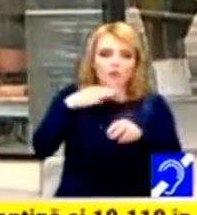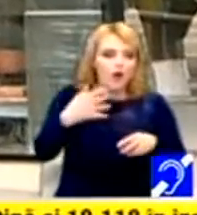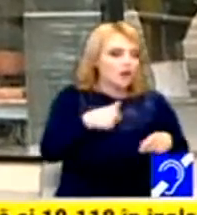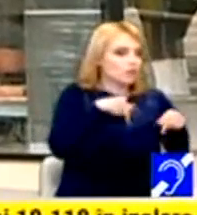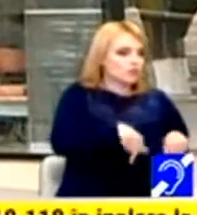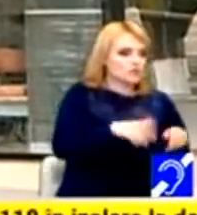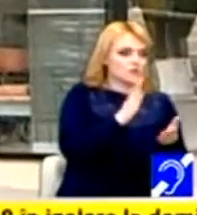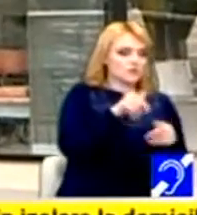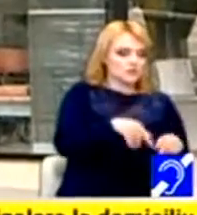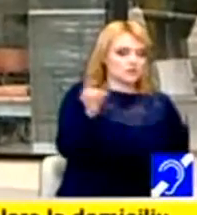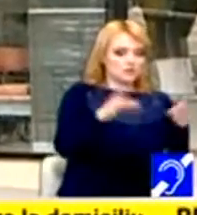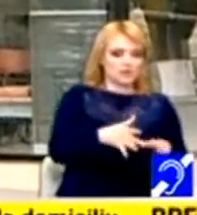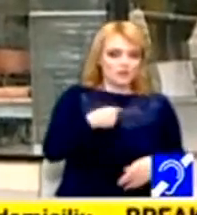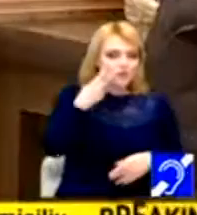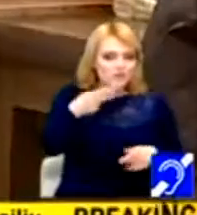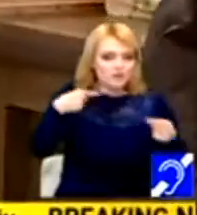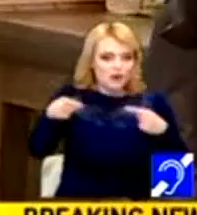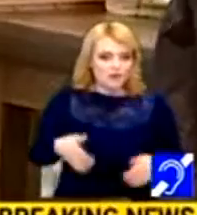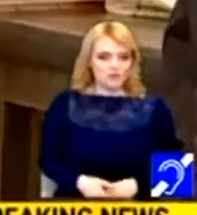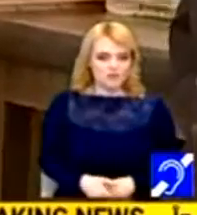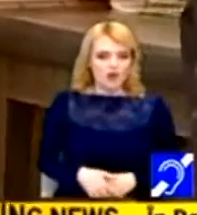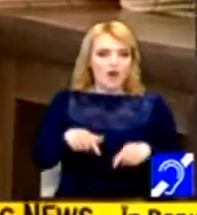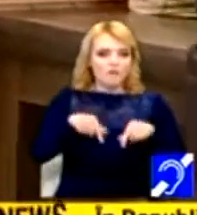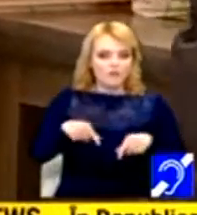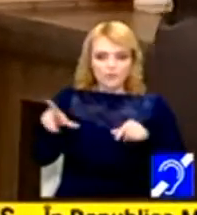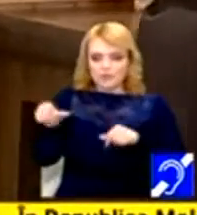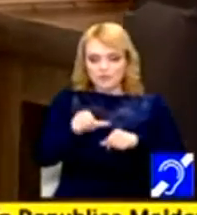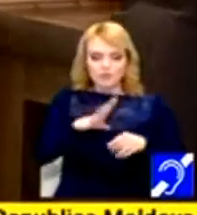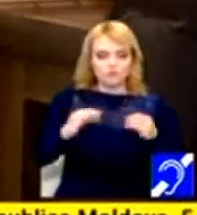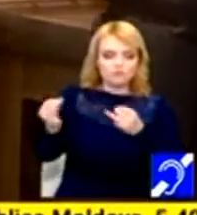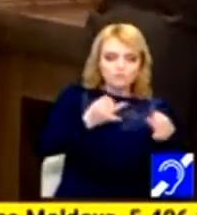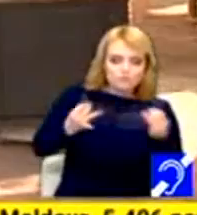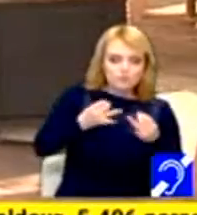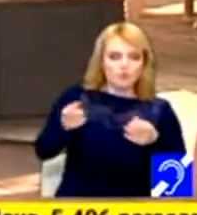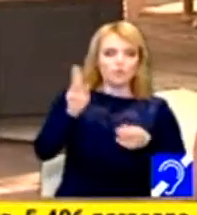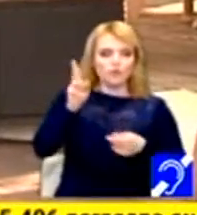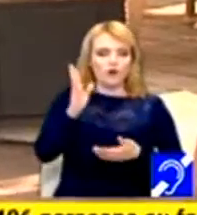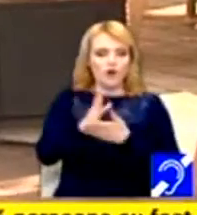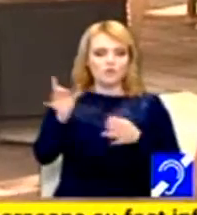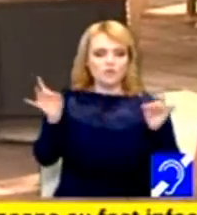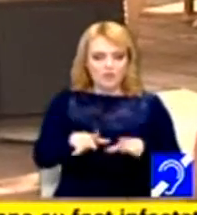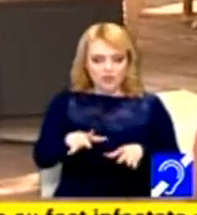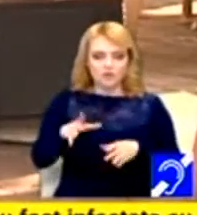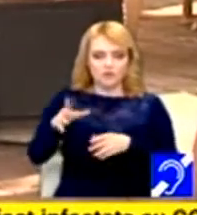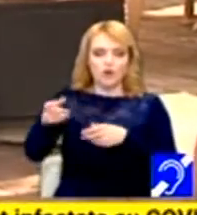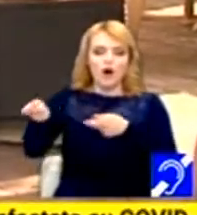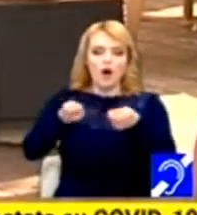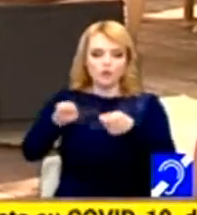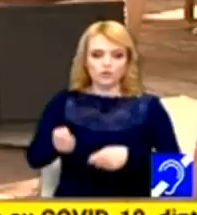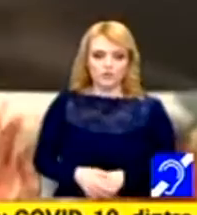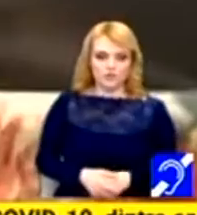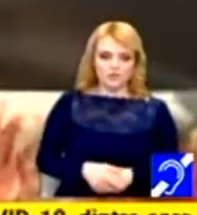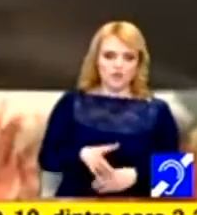această săptămână, membrii Asociației Horeca au purtat discuții cu autoritățile locale. Municipalitatea le-a oferit gratuit suprafețe